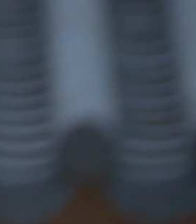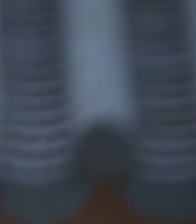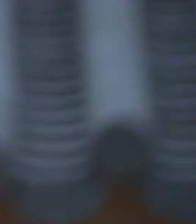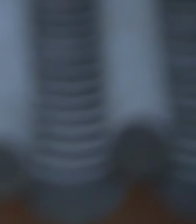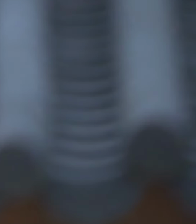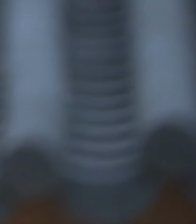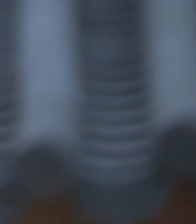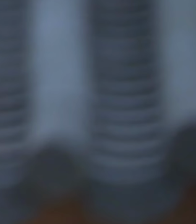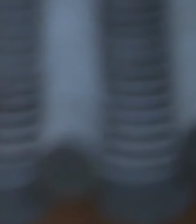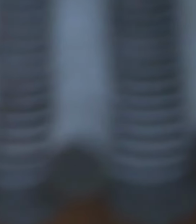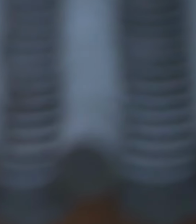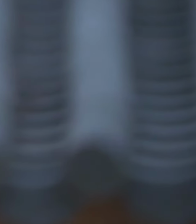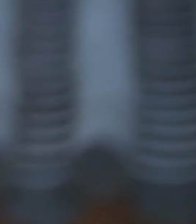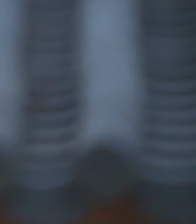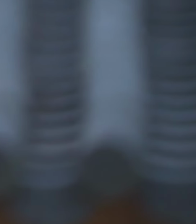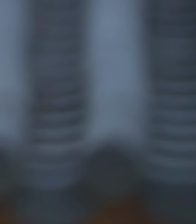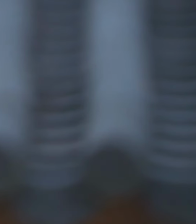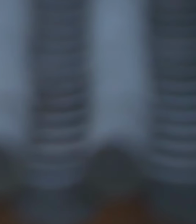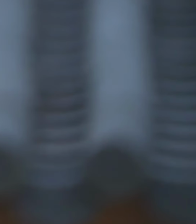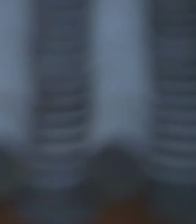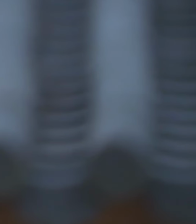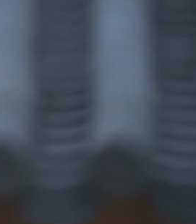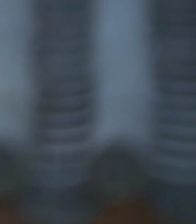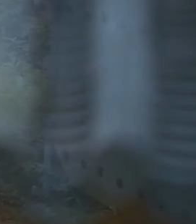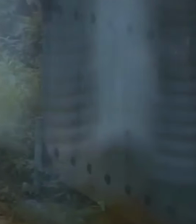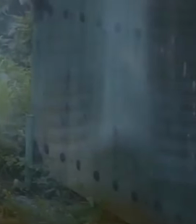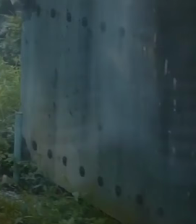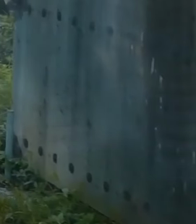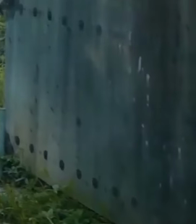웨딩까지 가능한 공간으로 이용하실 수 있습니다.